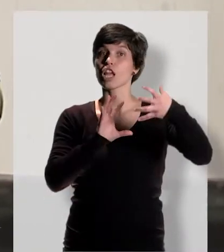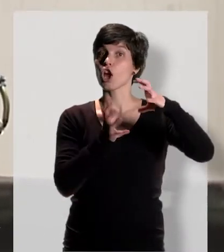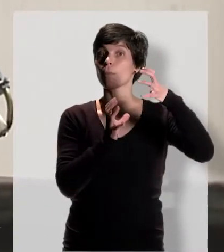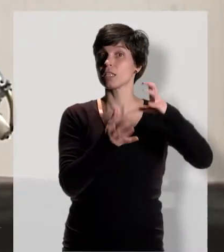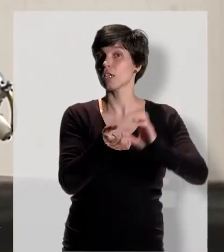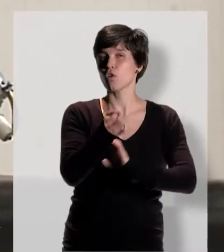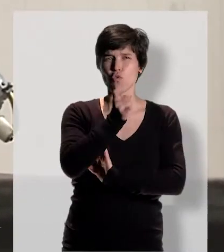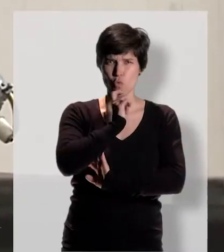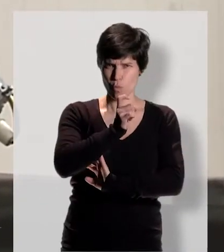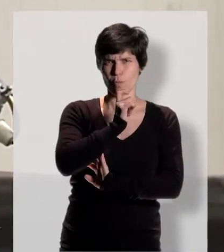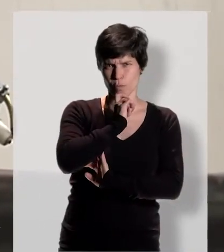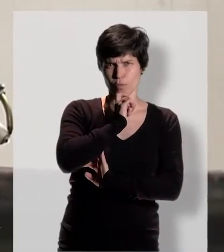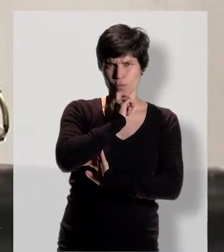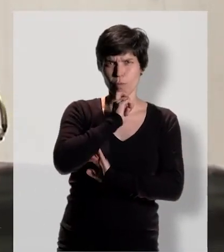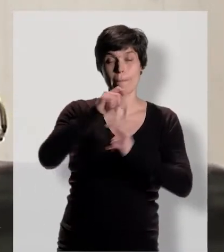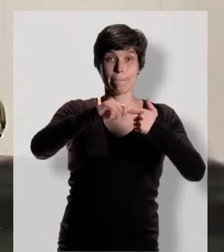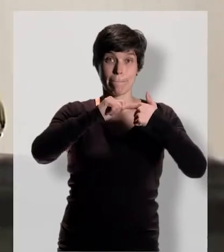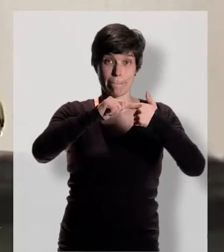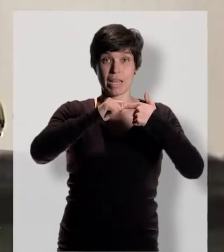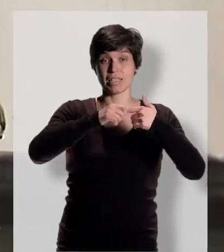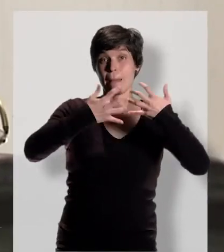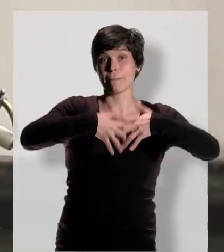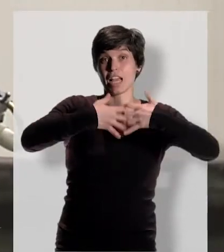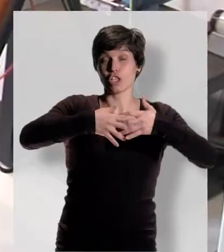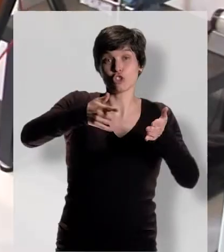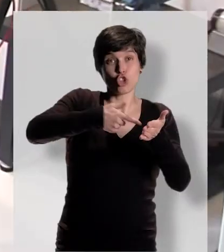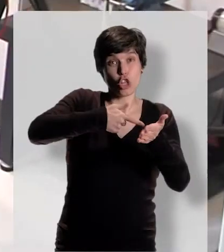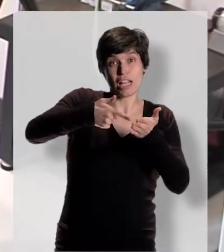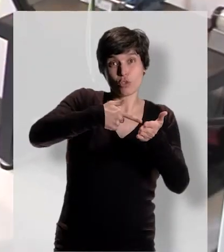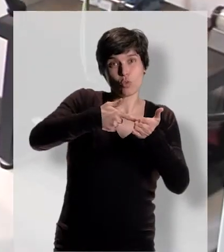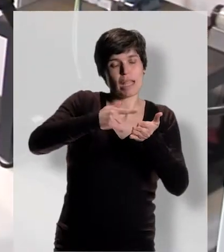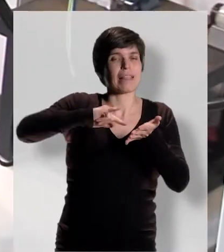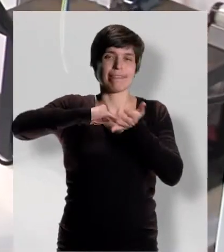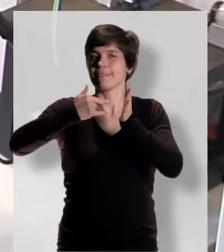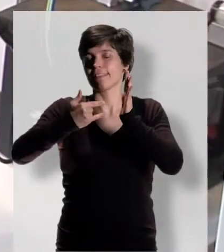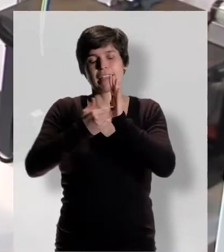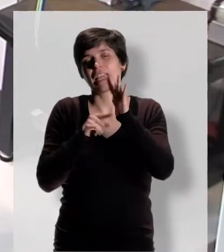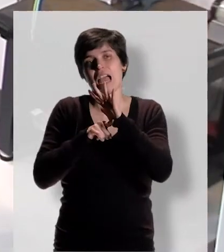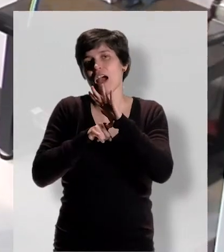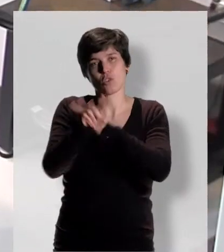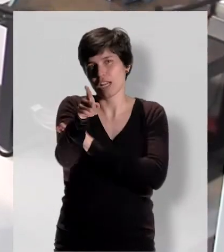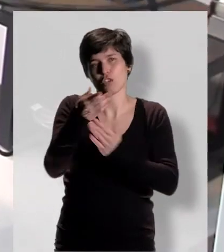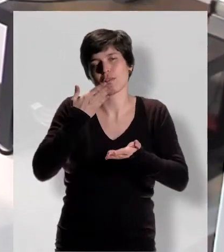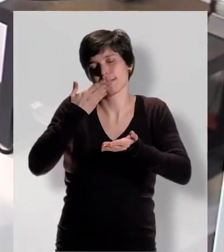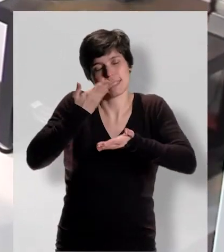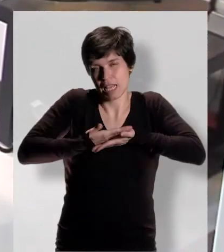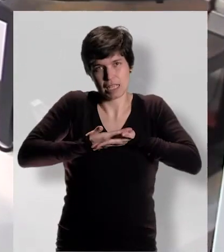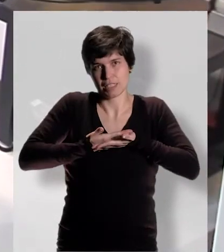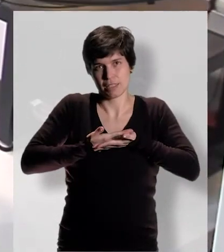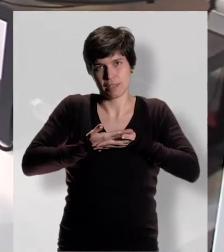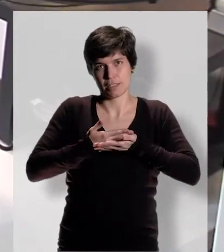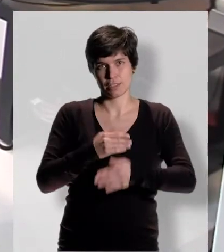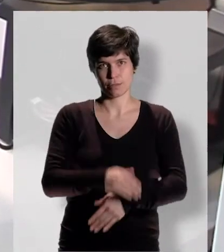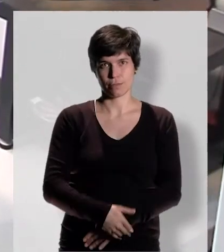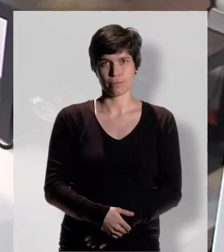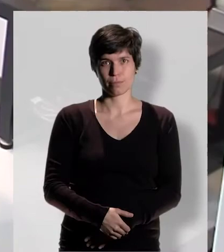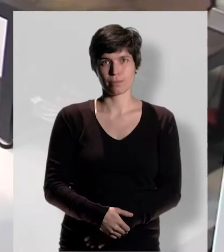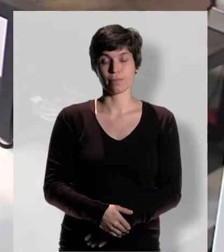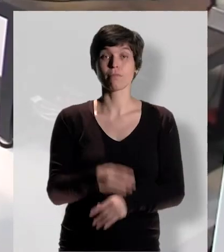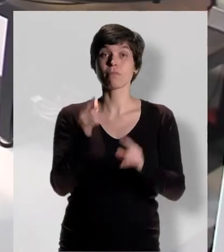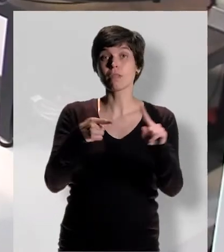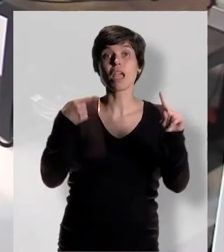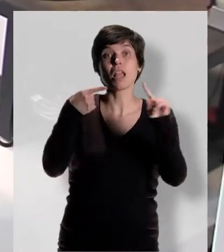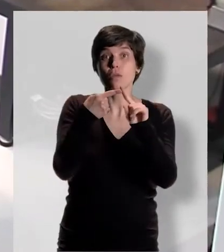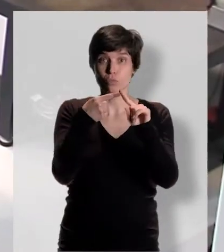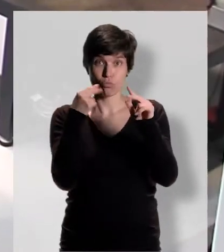Geometria konplexua duten pieza mekano soldatuek teknika aurreratuak eskatzen dituzte. Erantzuna